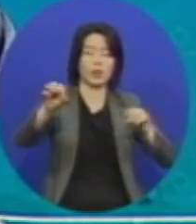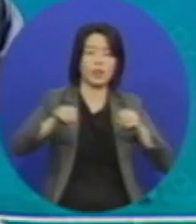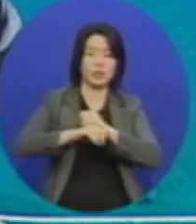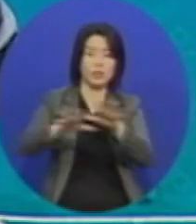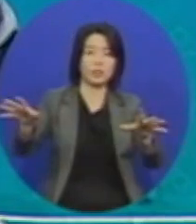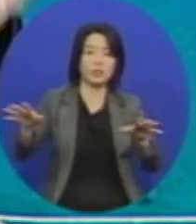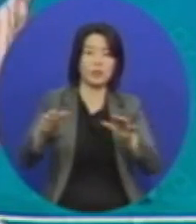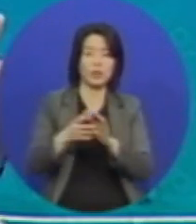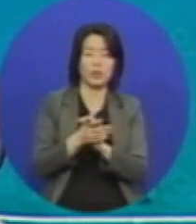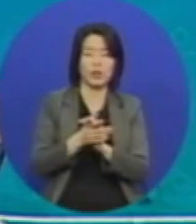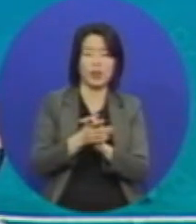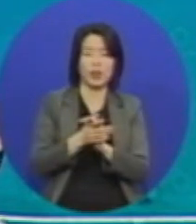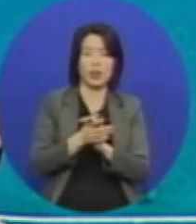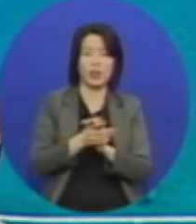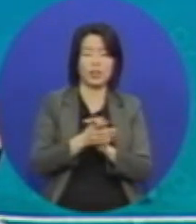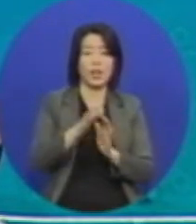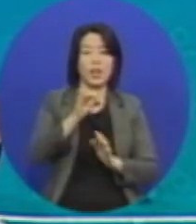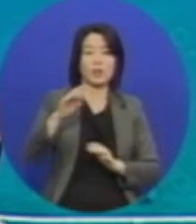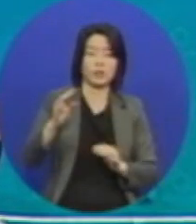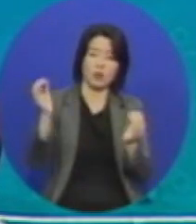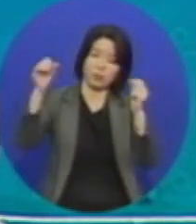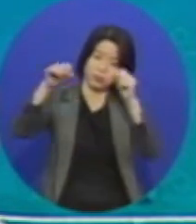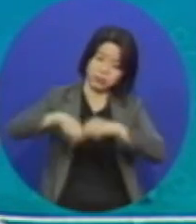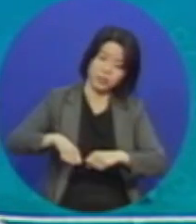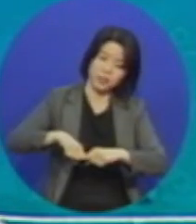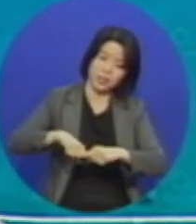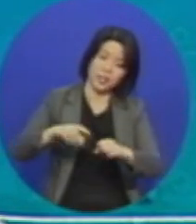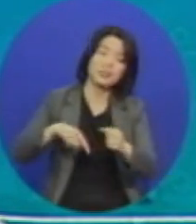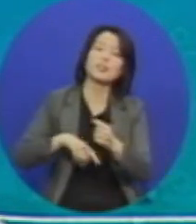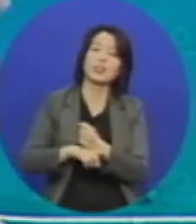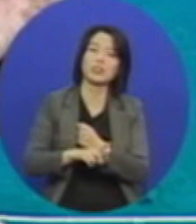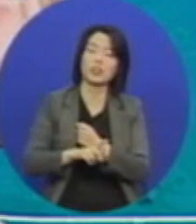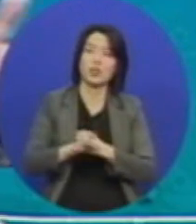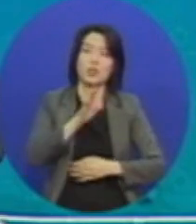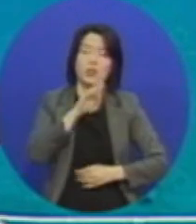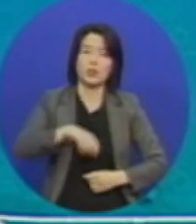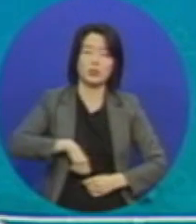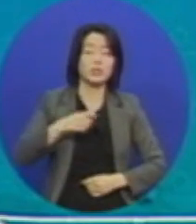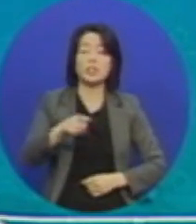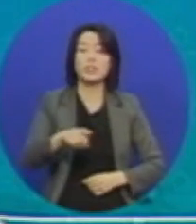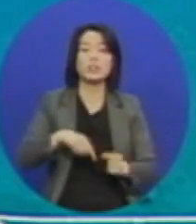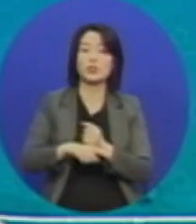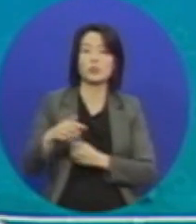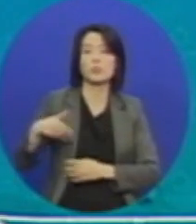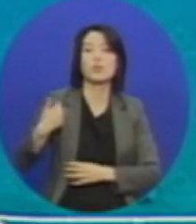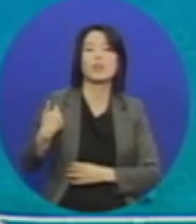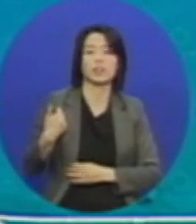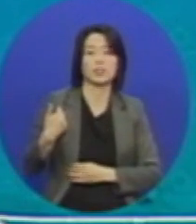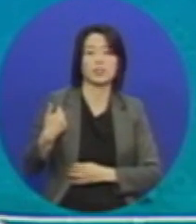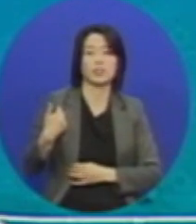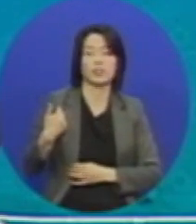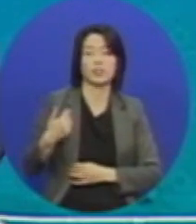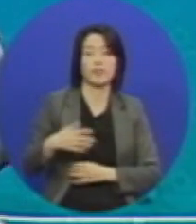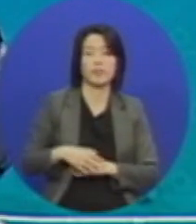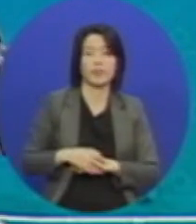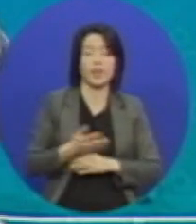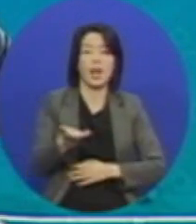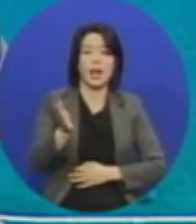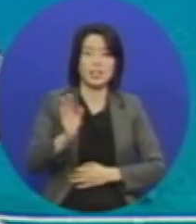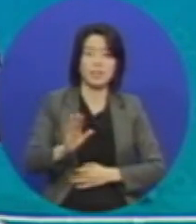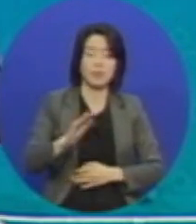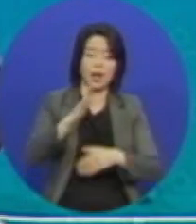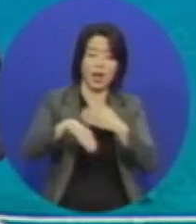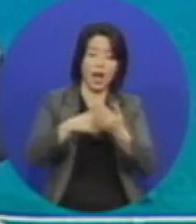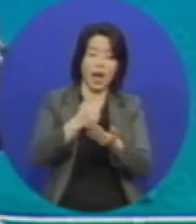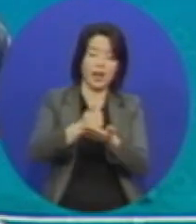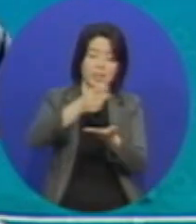예루살렘을 이렇게 비참하게 무너지기 하셨는 다 그들은 솔직히 그 이유를 몰랐어요 그런데 하나님의